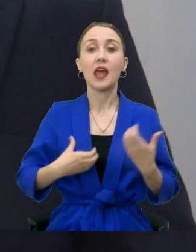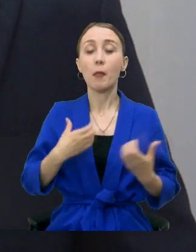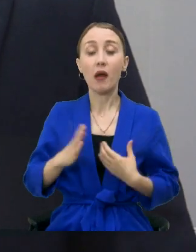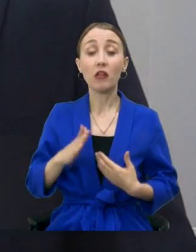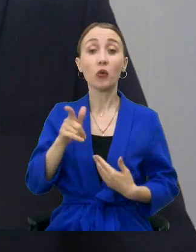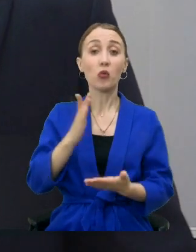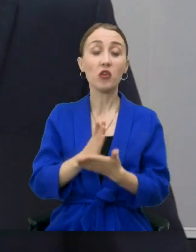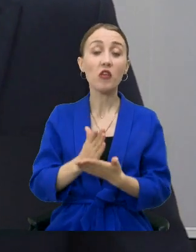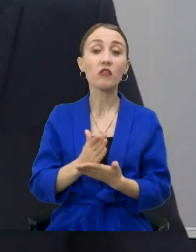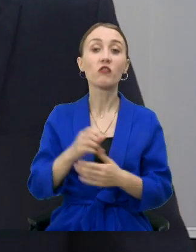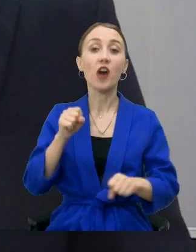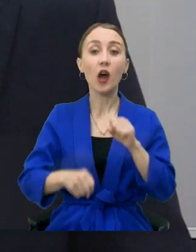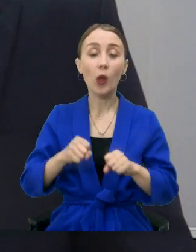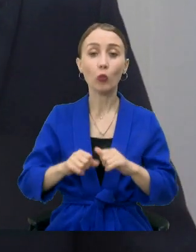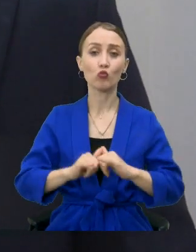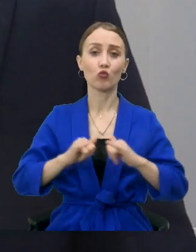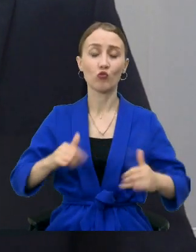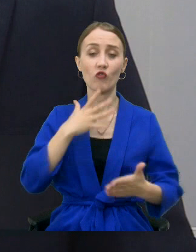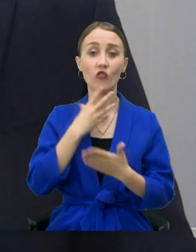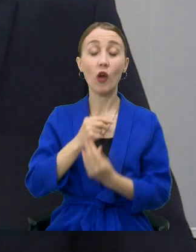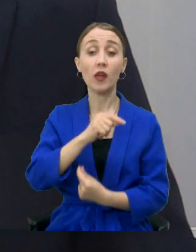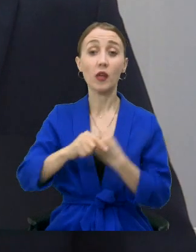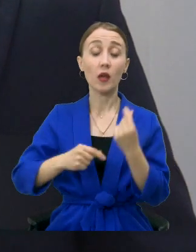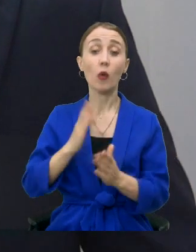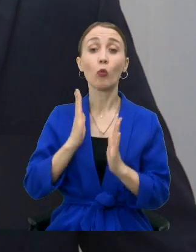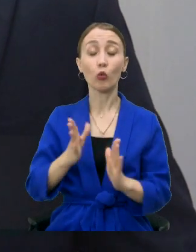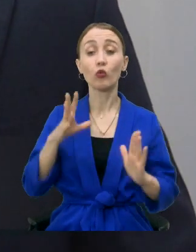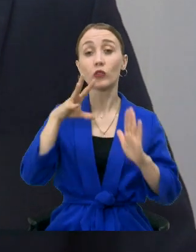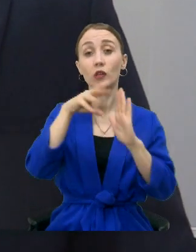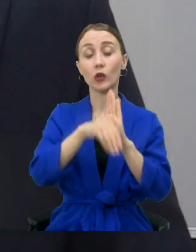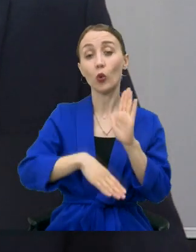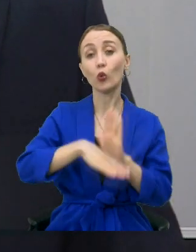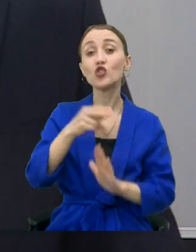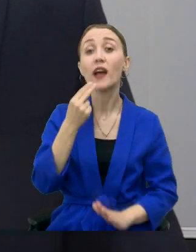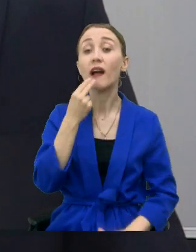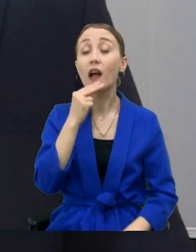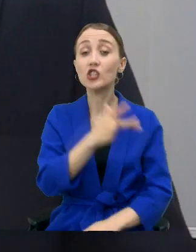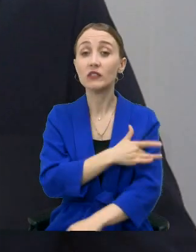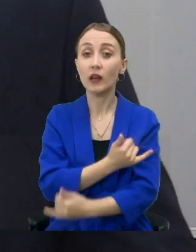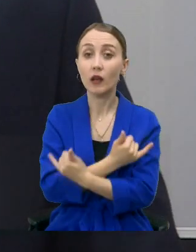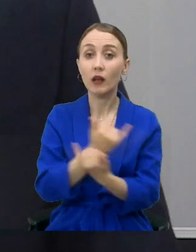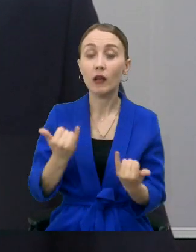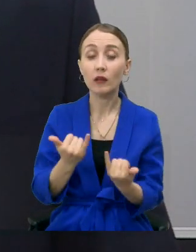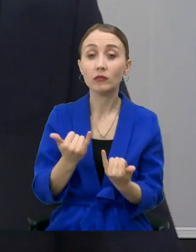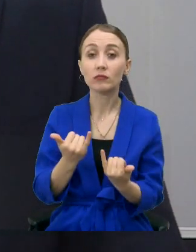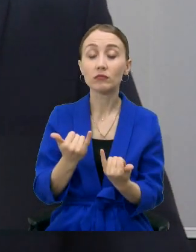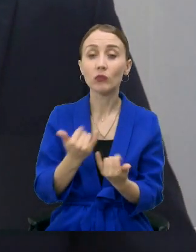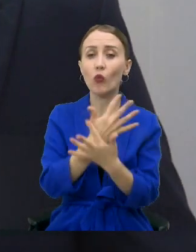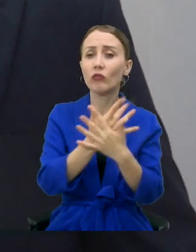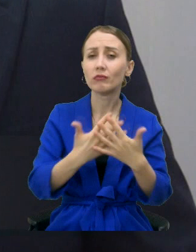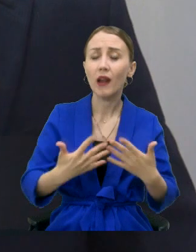средств для расширения и развития своего бизнеса. Это может включать в себя улучшение качества обслуживания, увеличение товарного